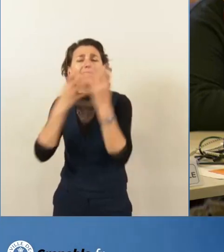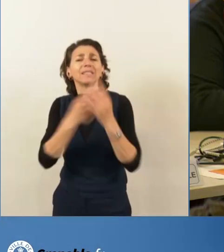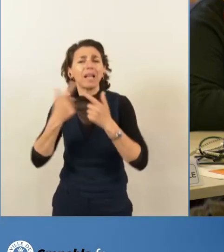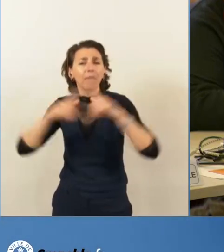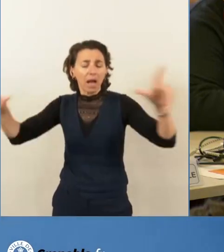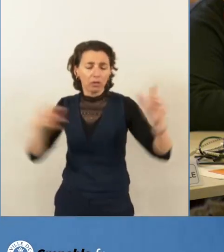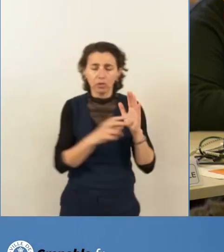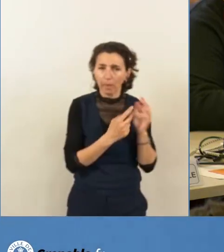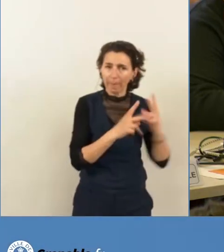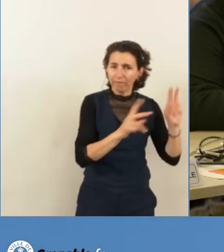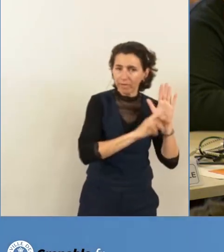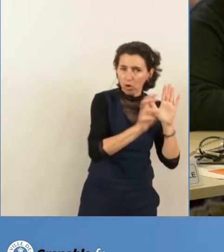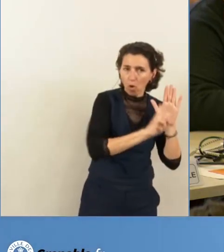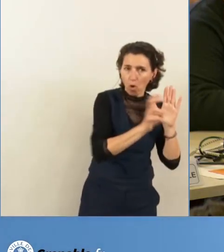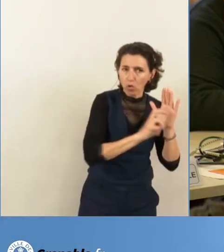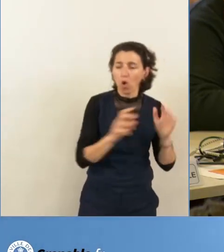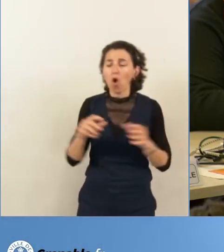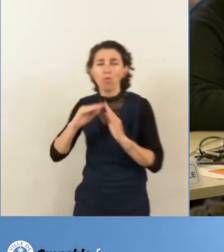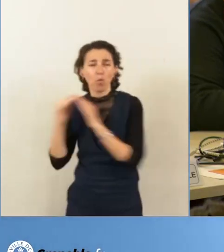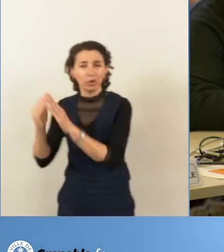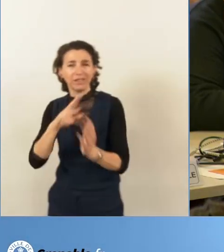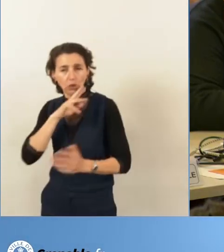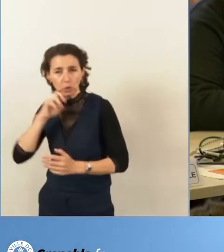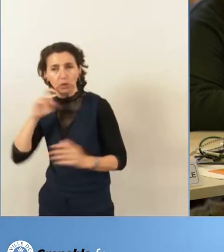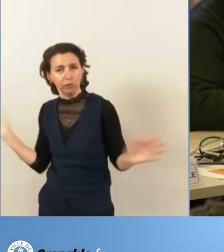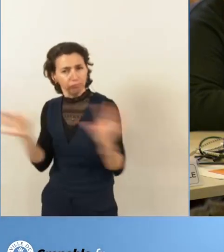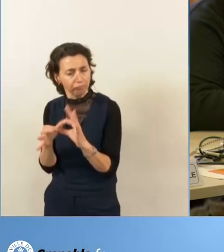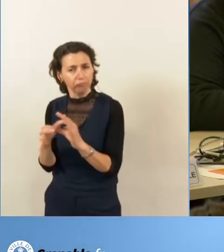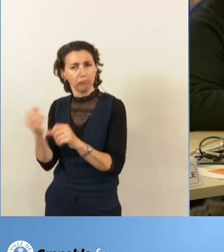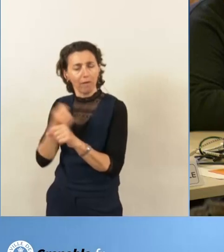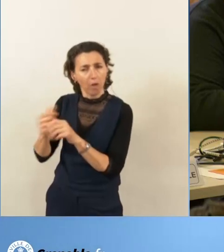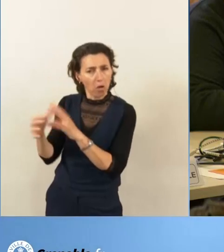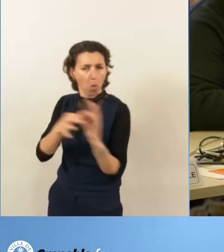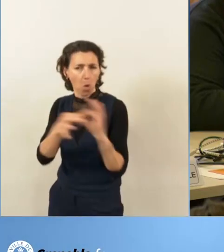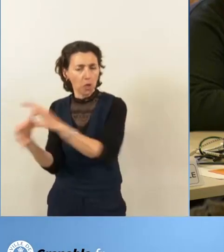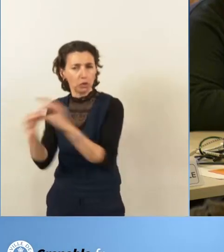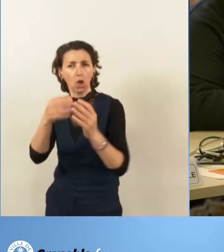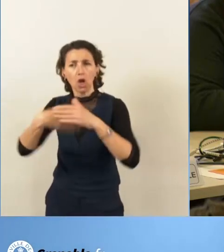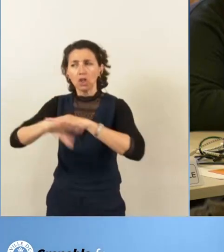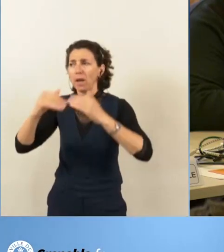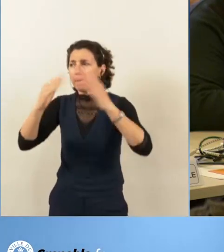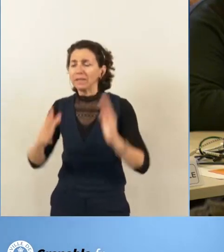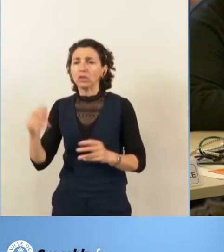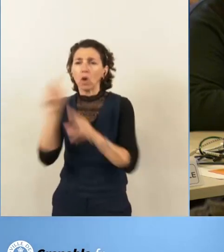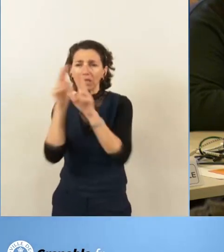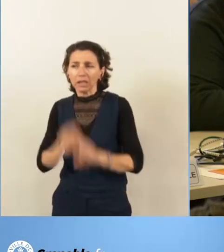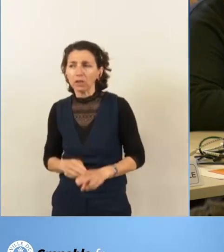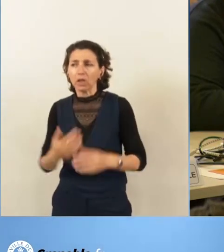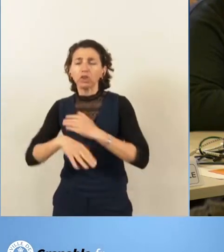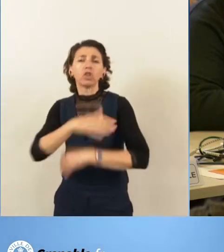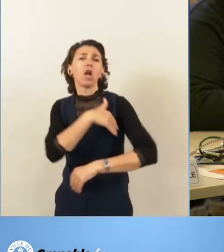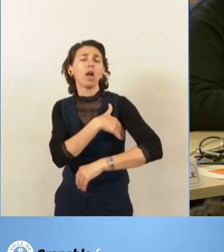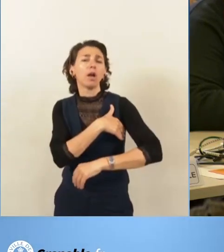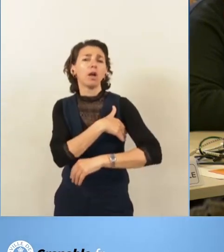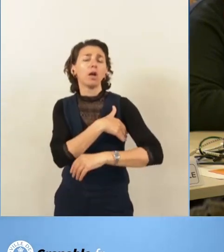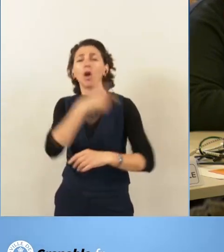de la communauté juive sur l'action à la maison de l'Internationale au musée concernant notamment le